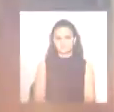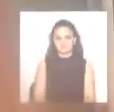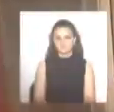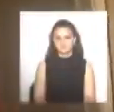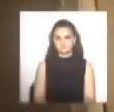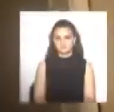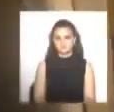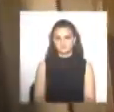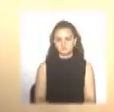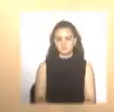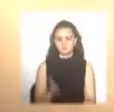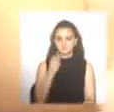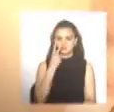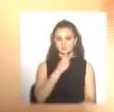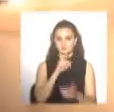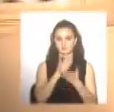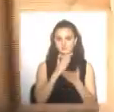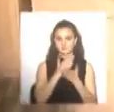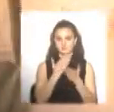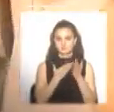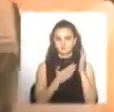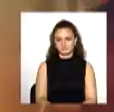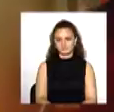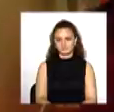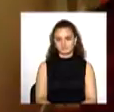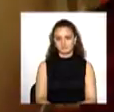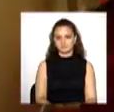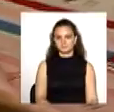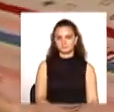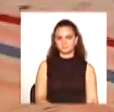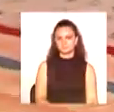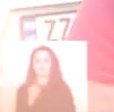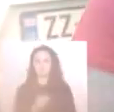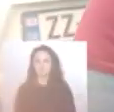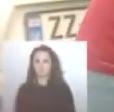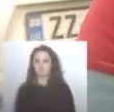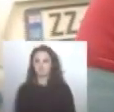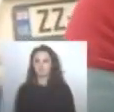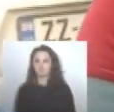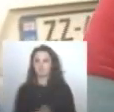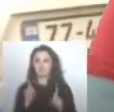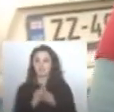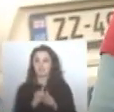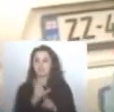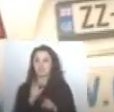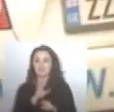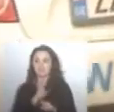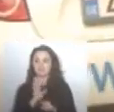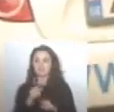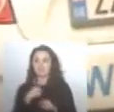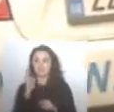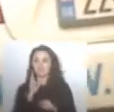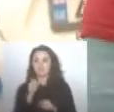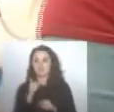ანი გამარჯობა. დედა, ვერდი ოთახია. ვაი! მათ რა ყოფილა ესეთი რამე, აქ და არ ვიცი